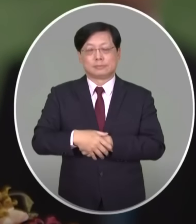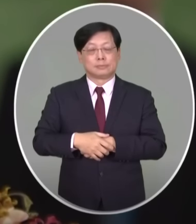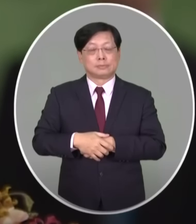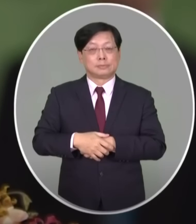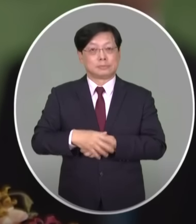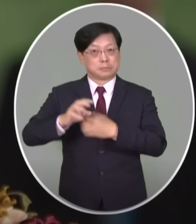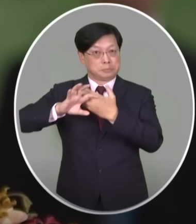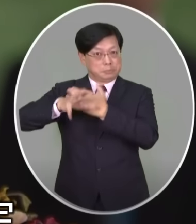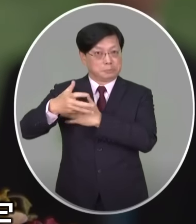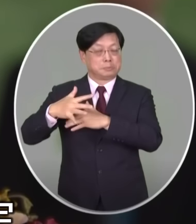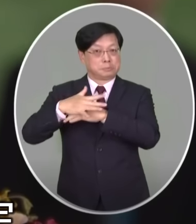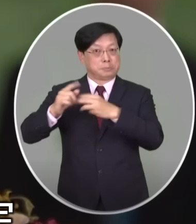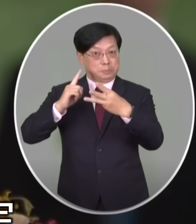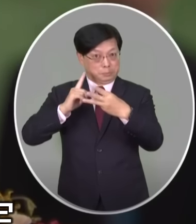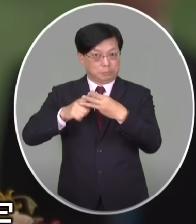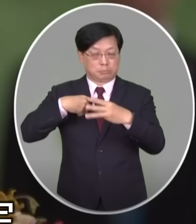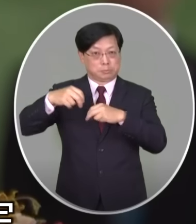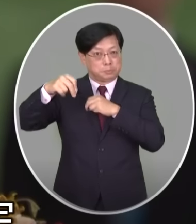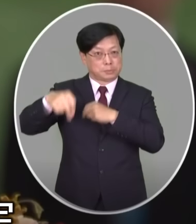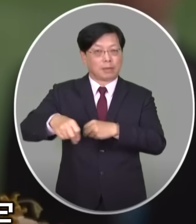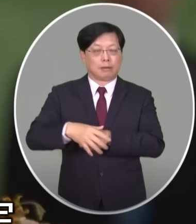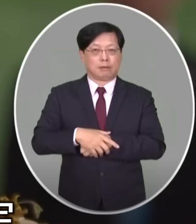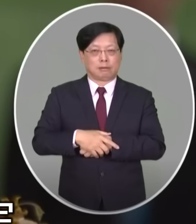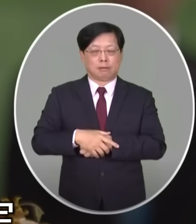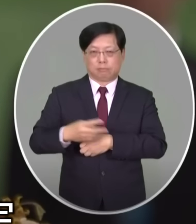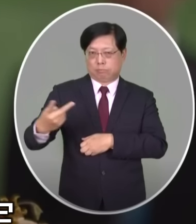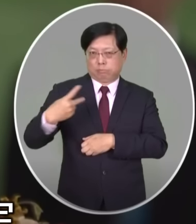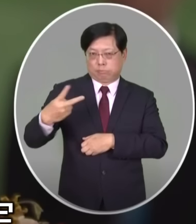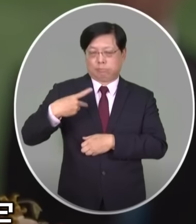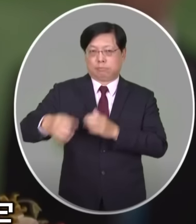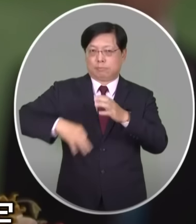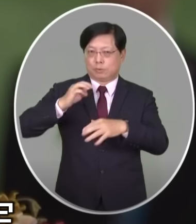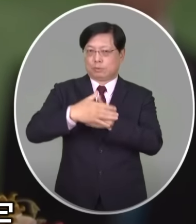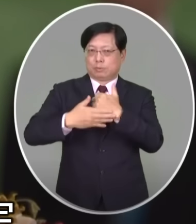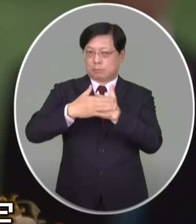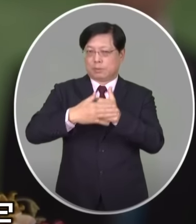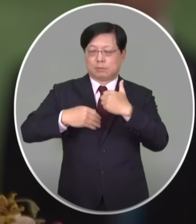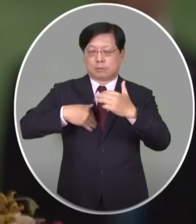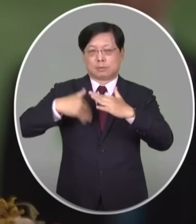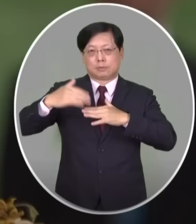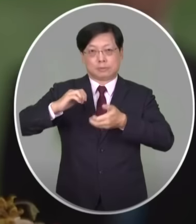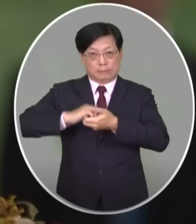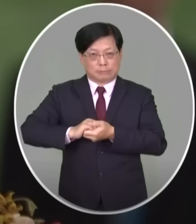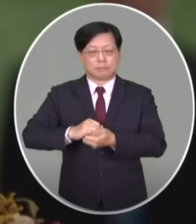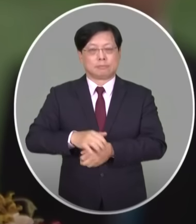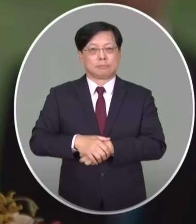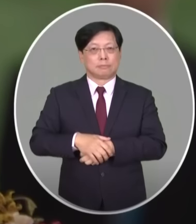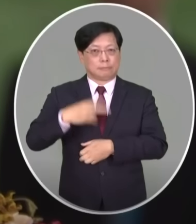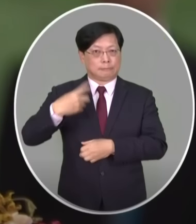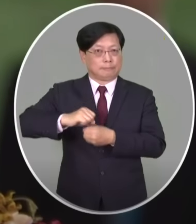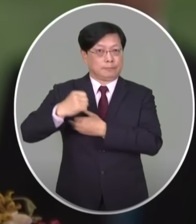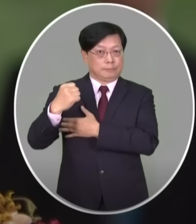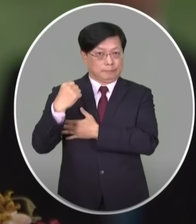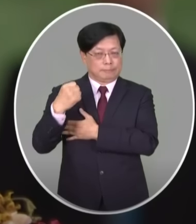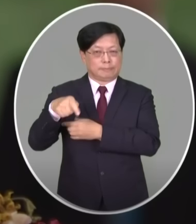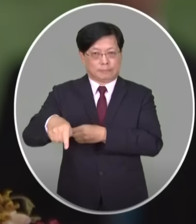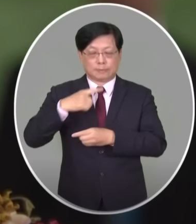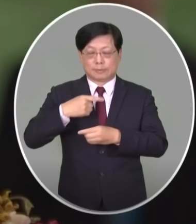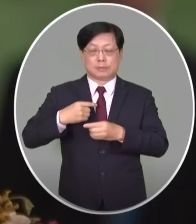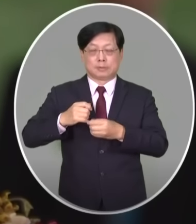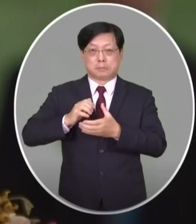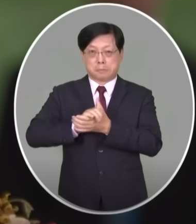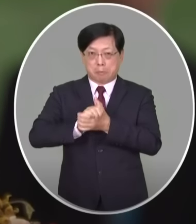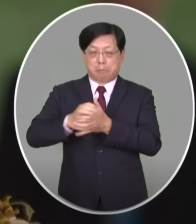界民主国家签订双边投资保障协定，深化贸易伙伴关